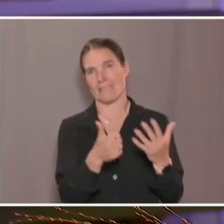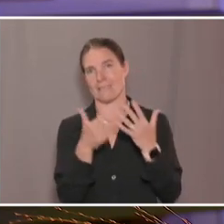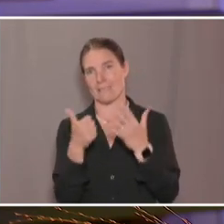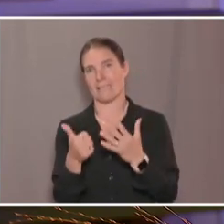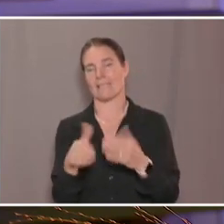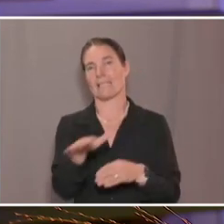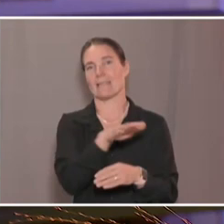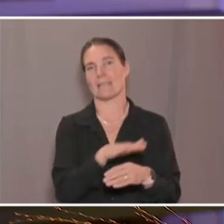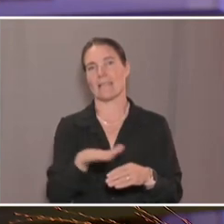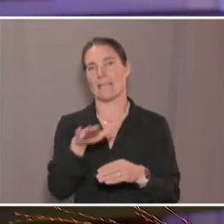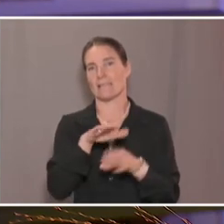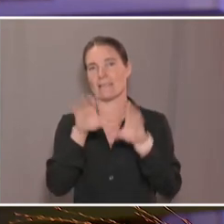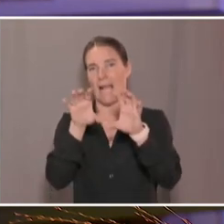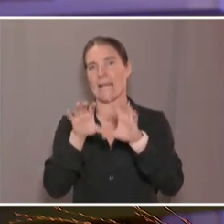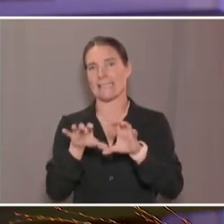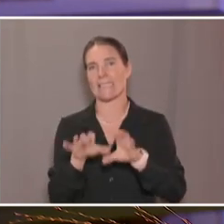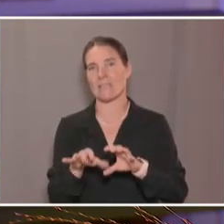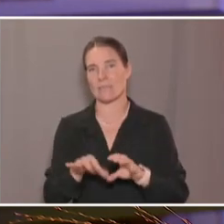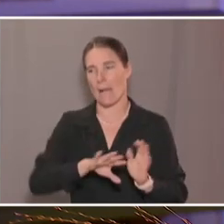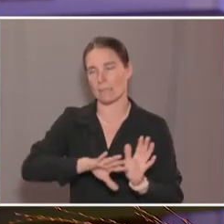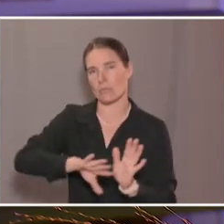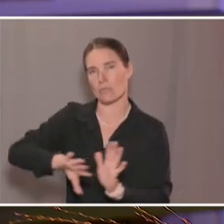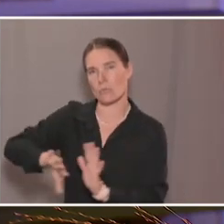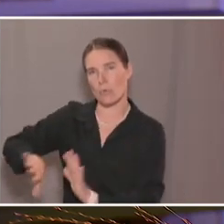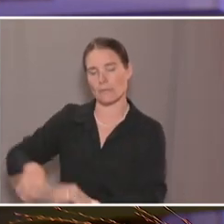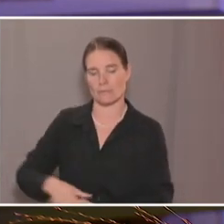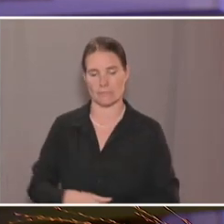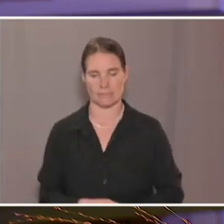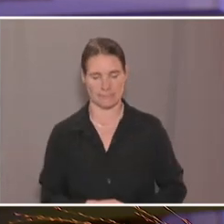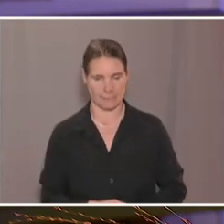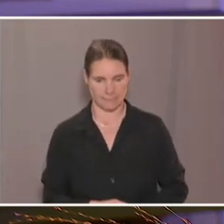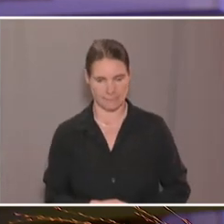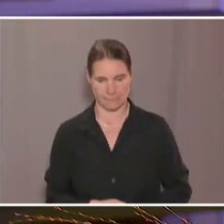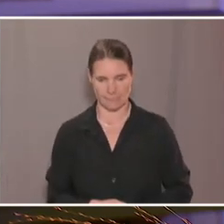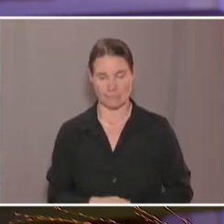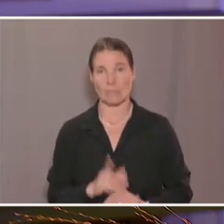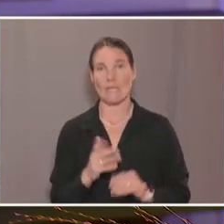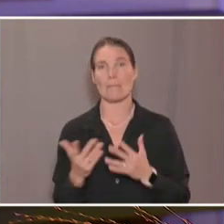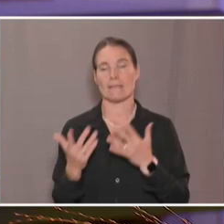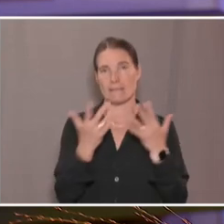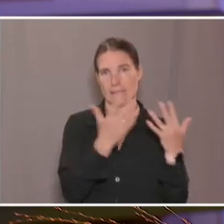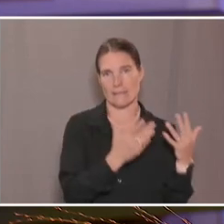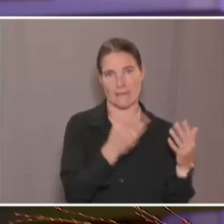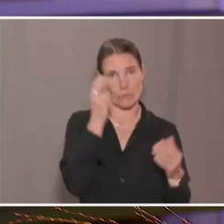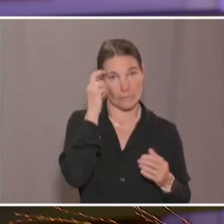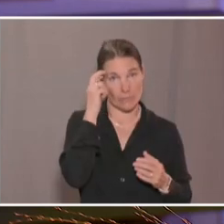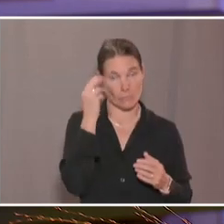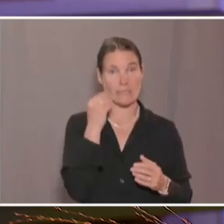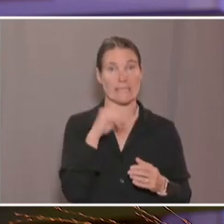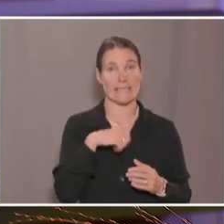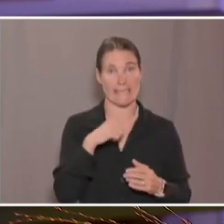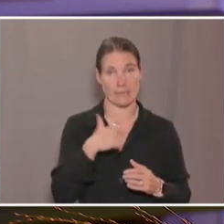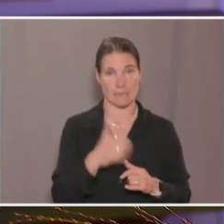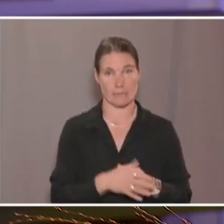Landesarchiv abgeschoben wurde. Doch 10 Jahre hatte er hier in Flensburg gelehrt. Ein